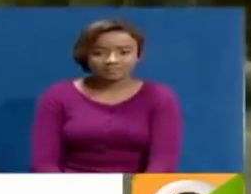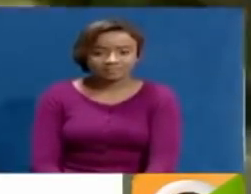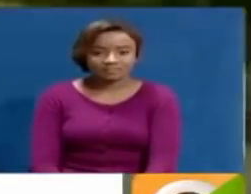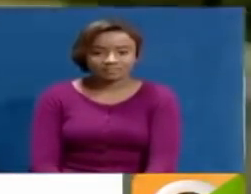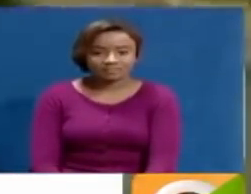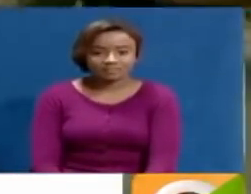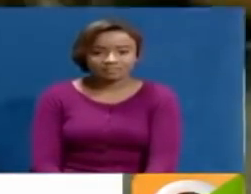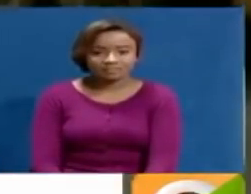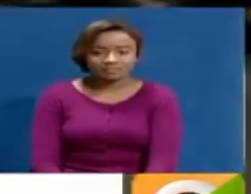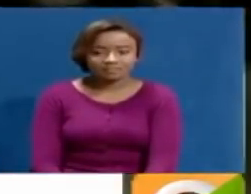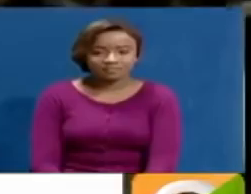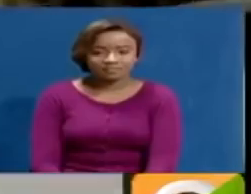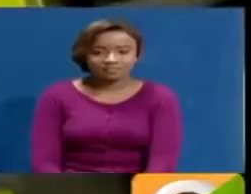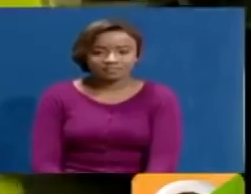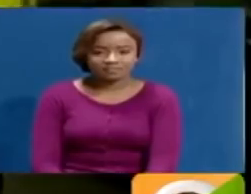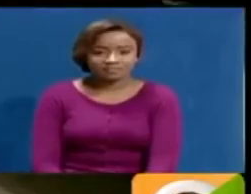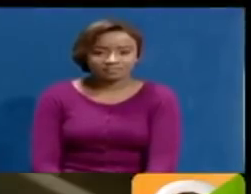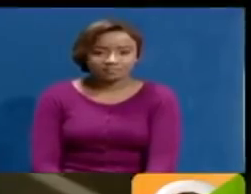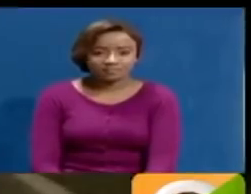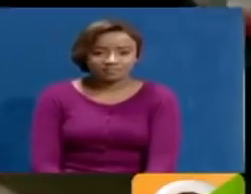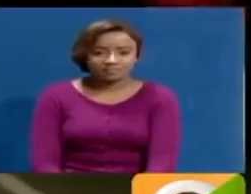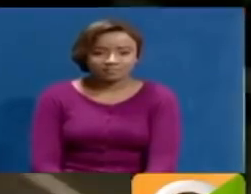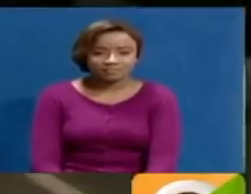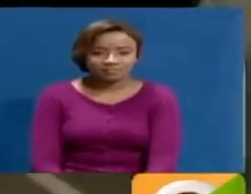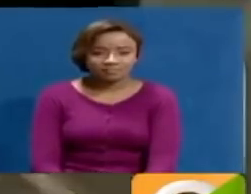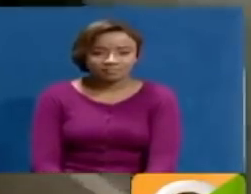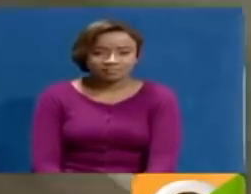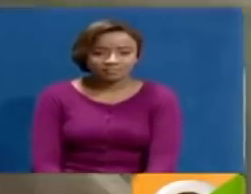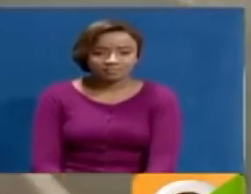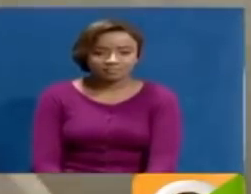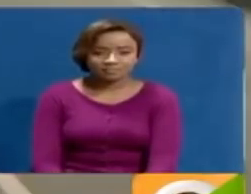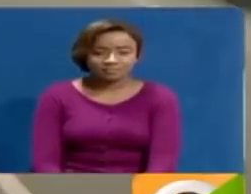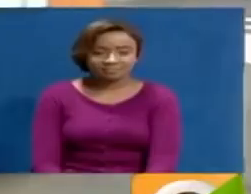Steven Letor, Runinga ya Citizen.